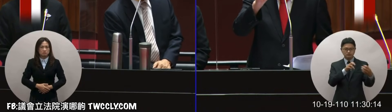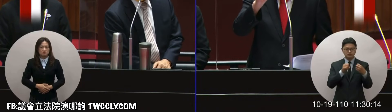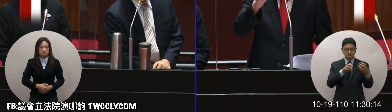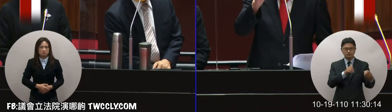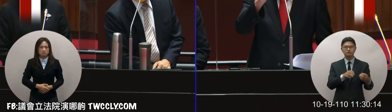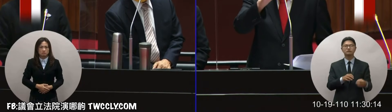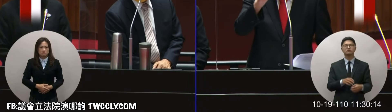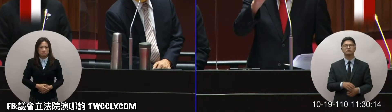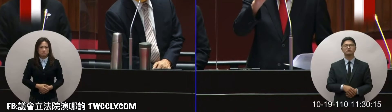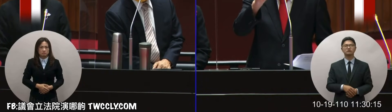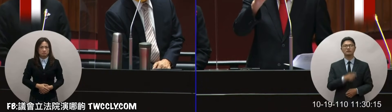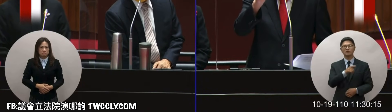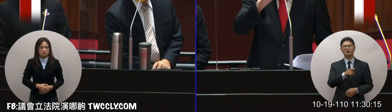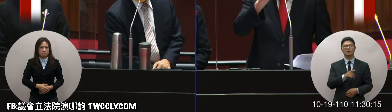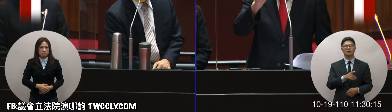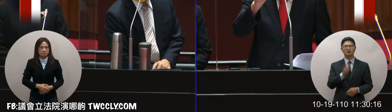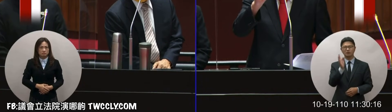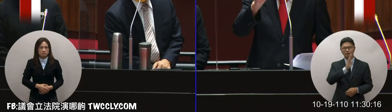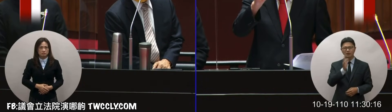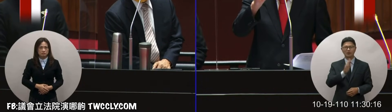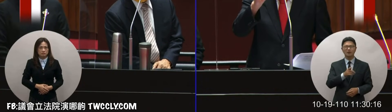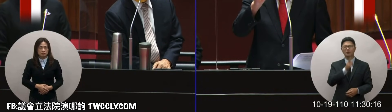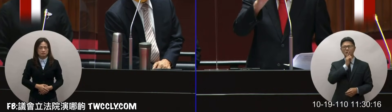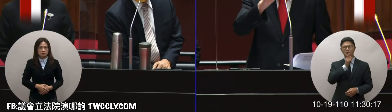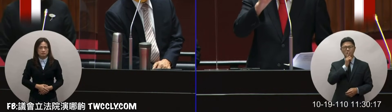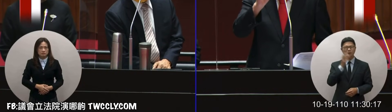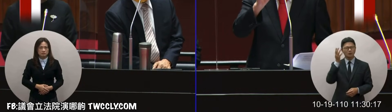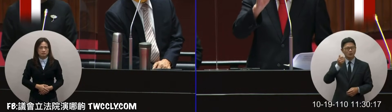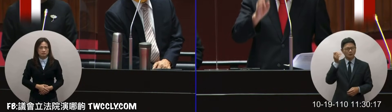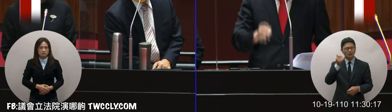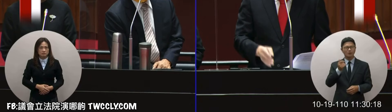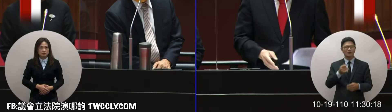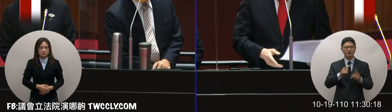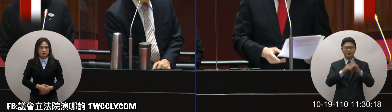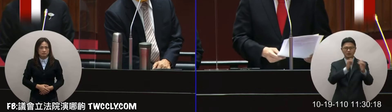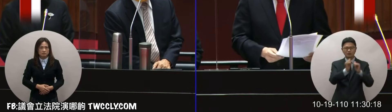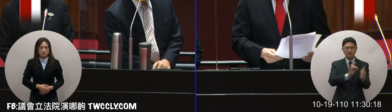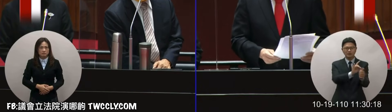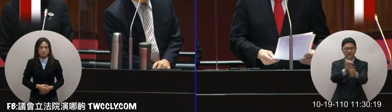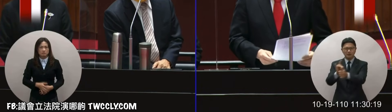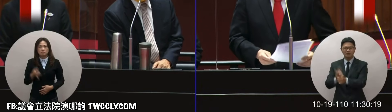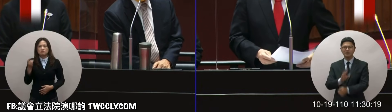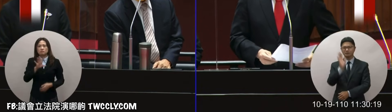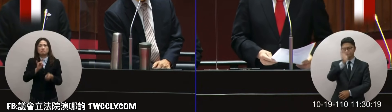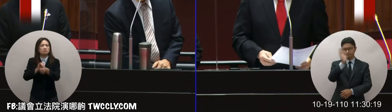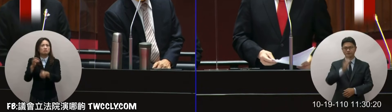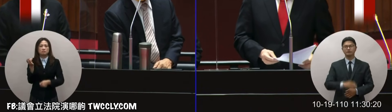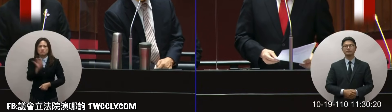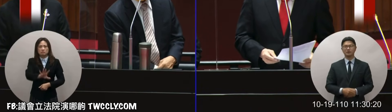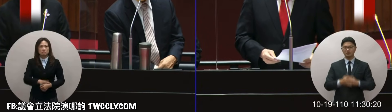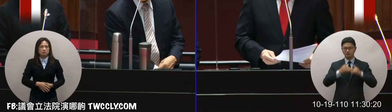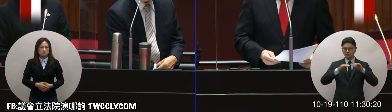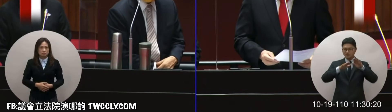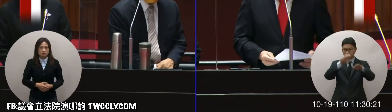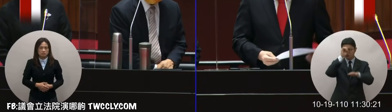用这种框架话术来欺骗国人。 我们从不欺骗。 民主进步大。